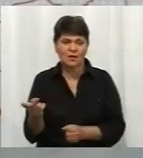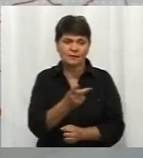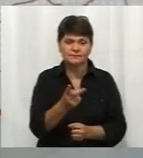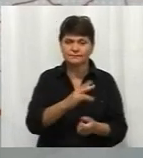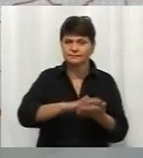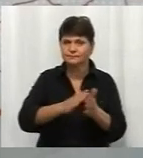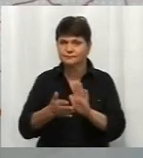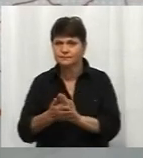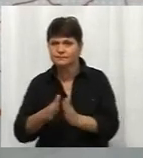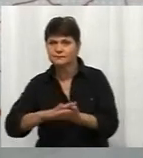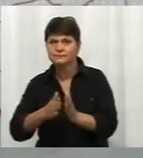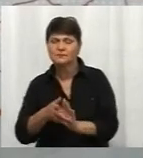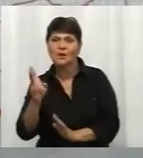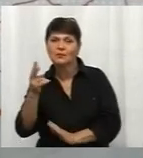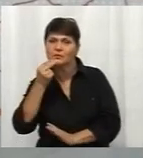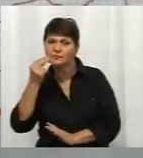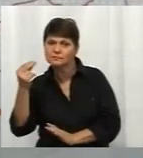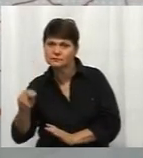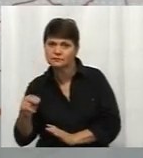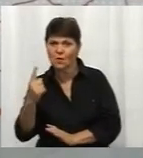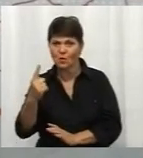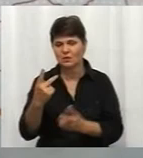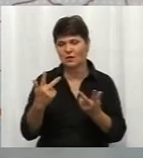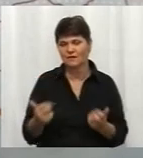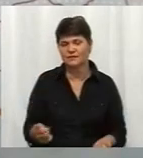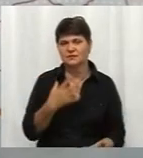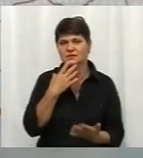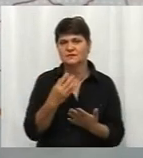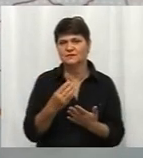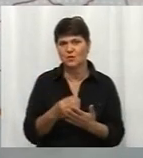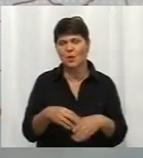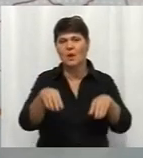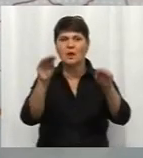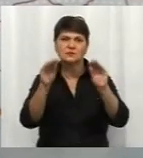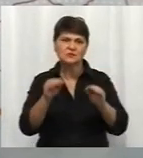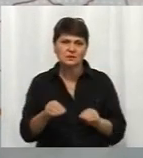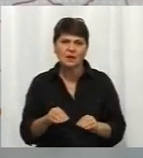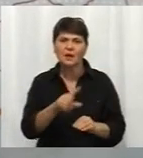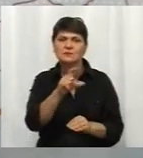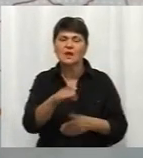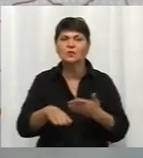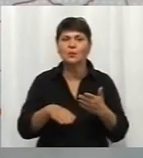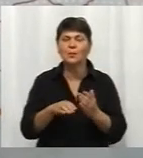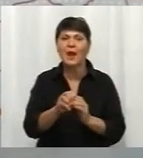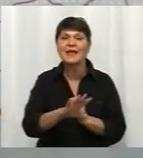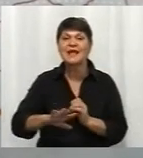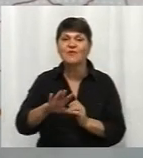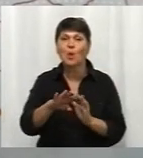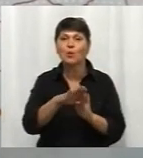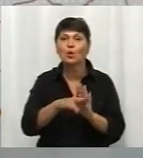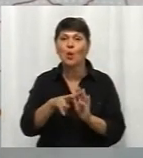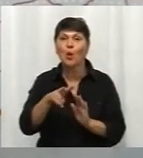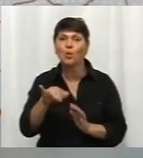хто є винуватим, одна з сторін визнає свою винуватість, складаються за допомогою Європротокола. Ну,